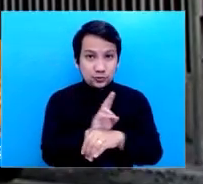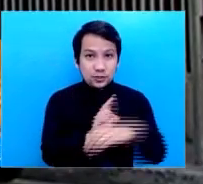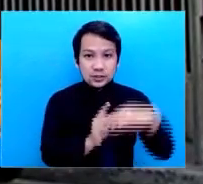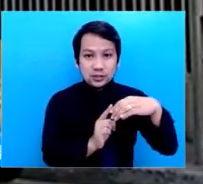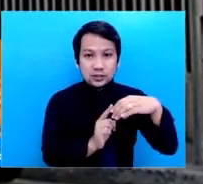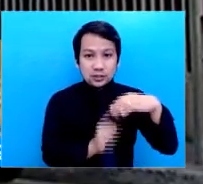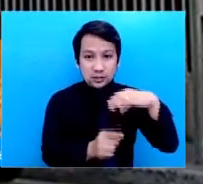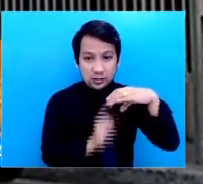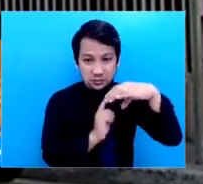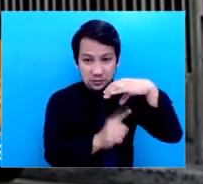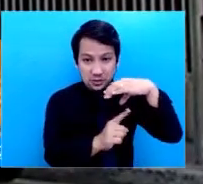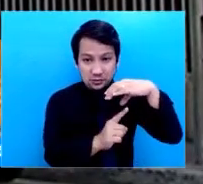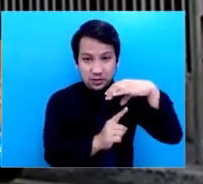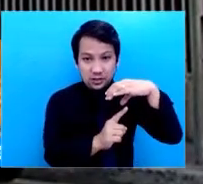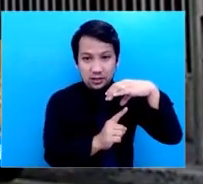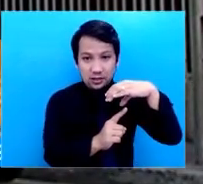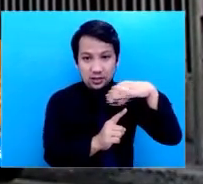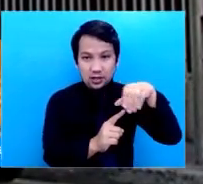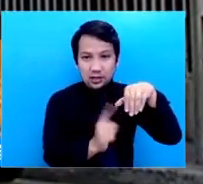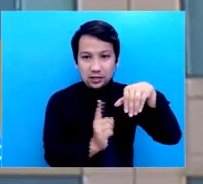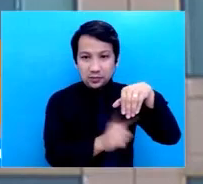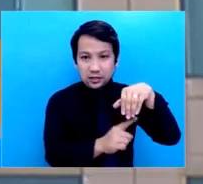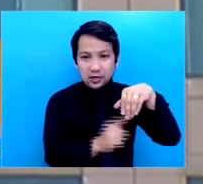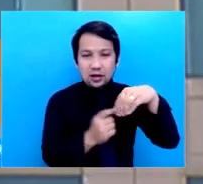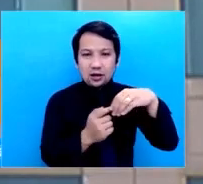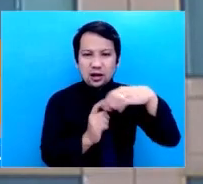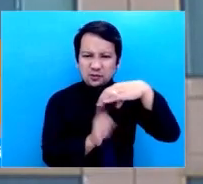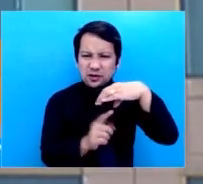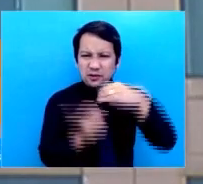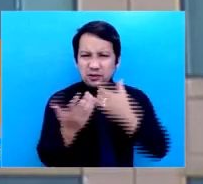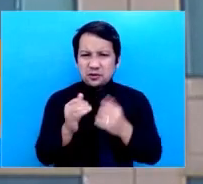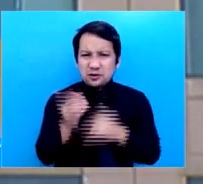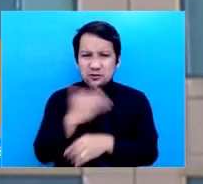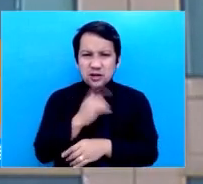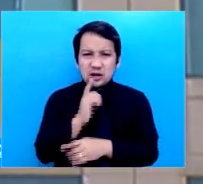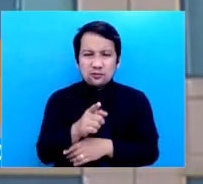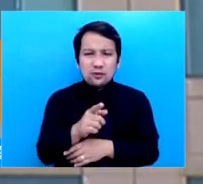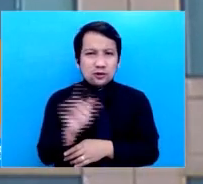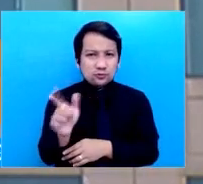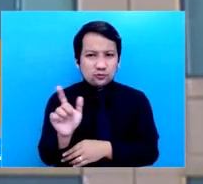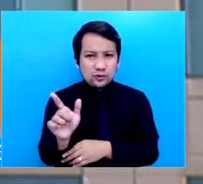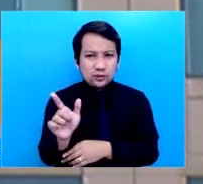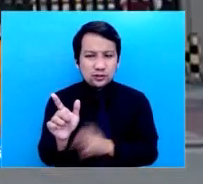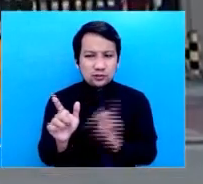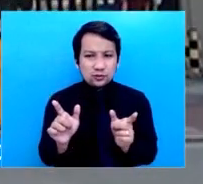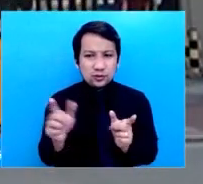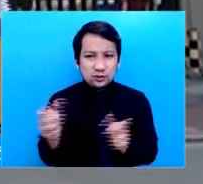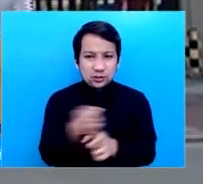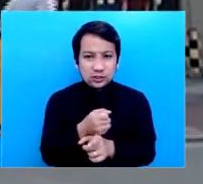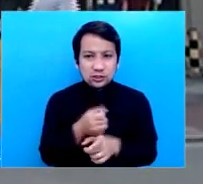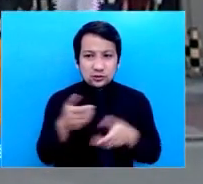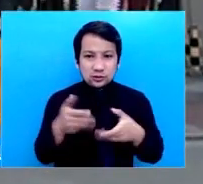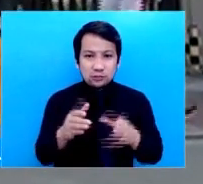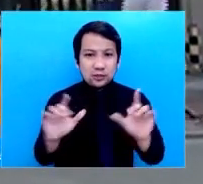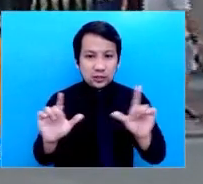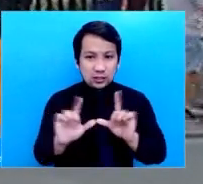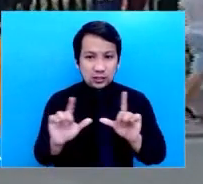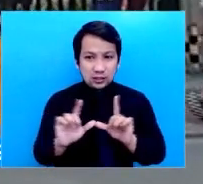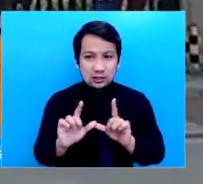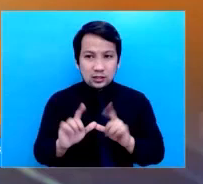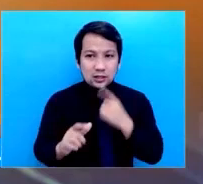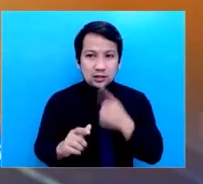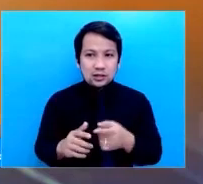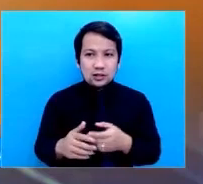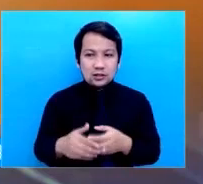ABS-CBN. Matatanda ang binawi ng ahensya ang mga frequency noong 2020 nang mawala ang prangkisa ng ABS-CBN.